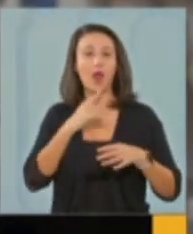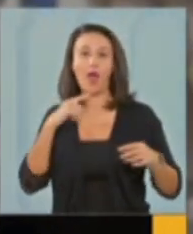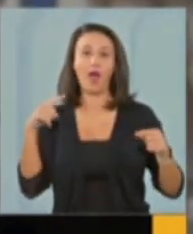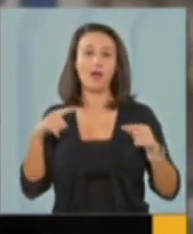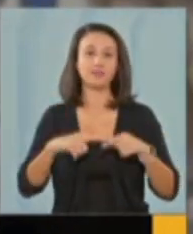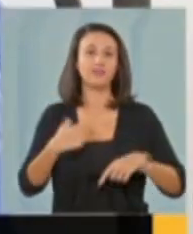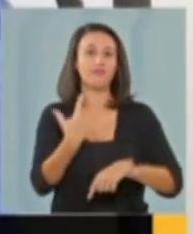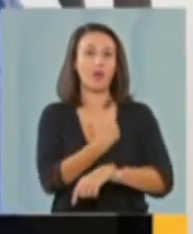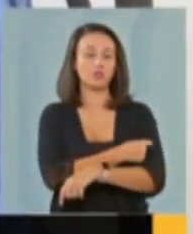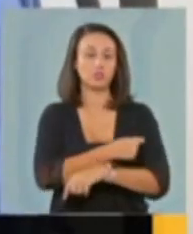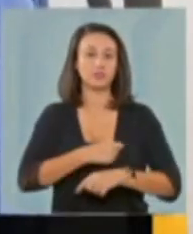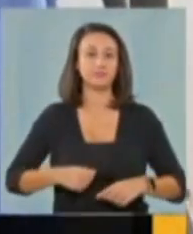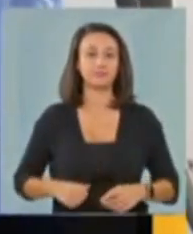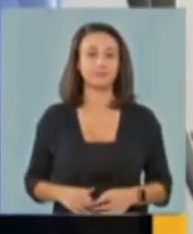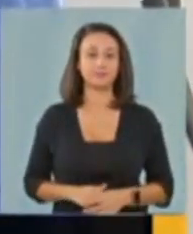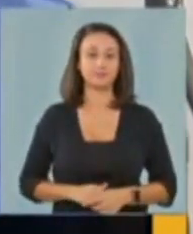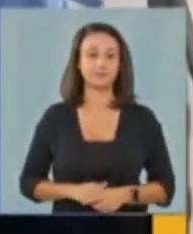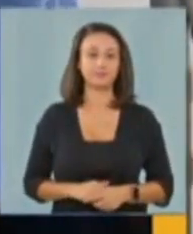ști